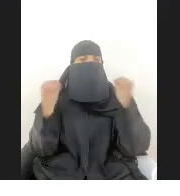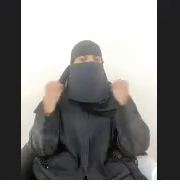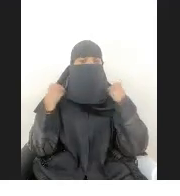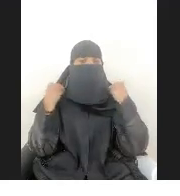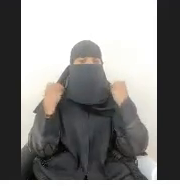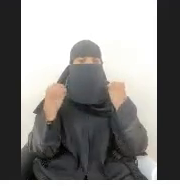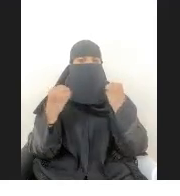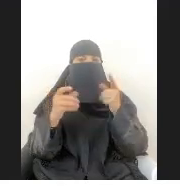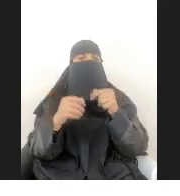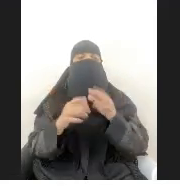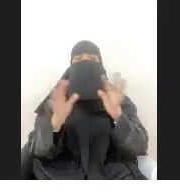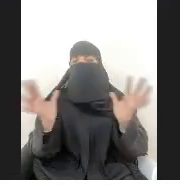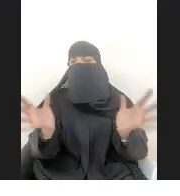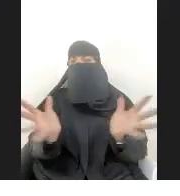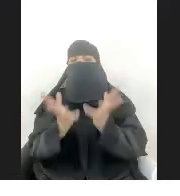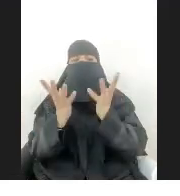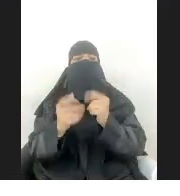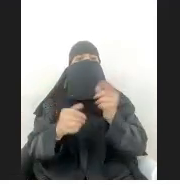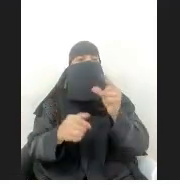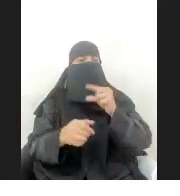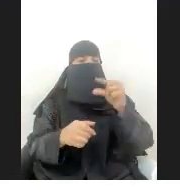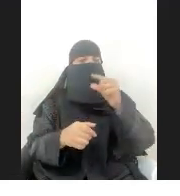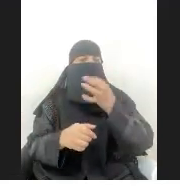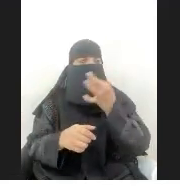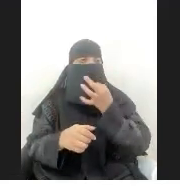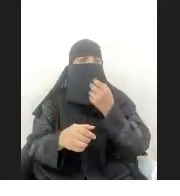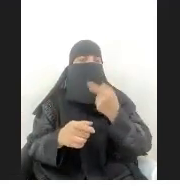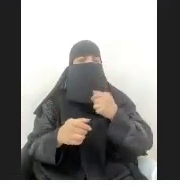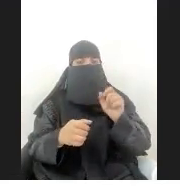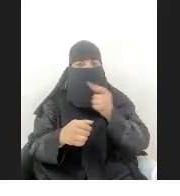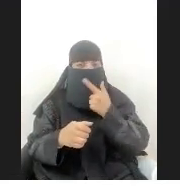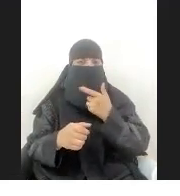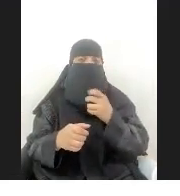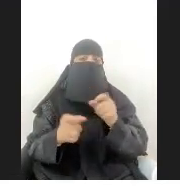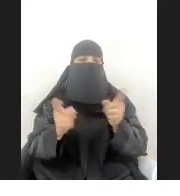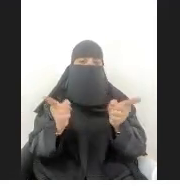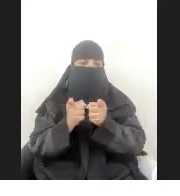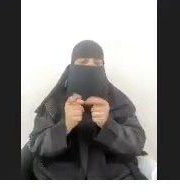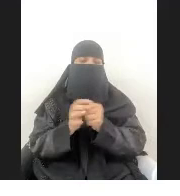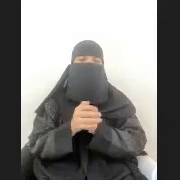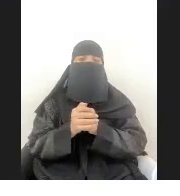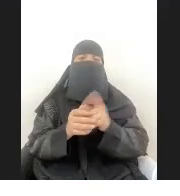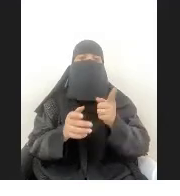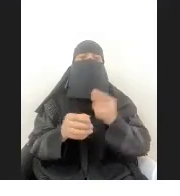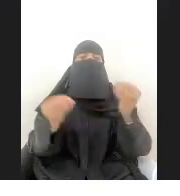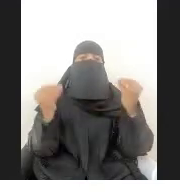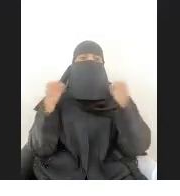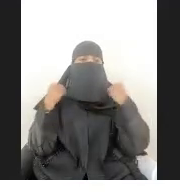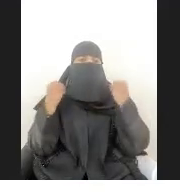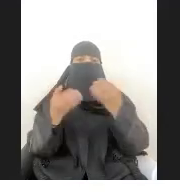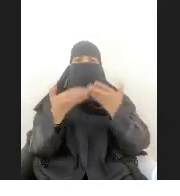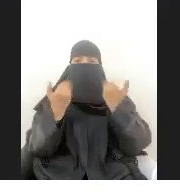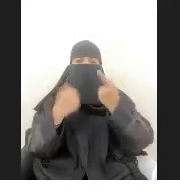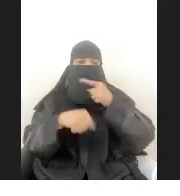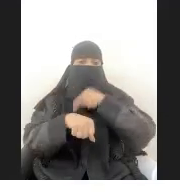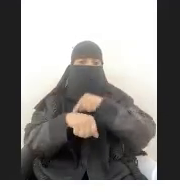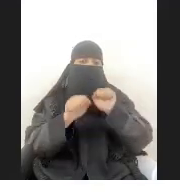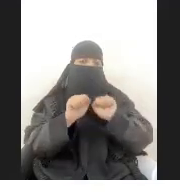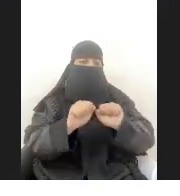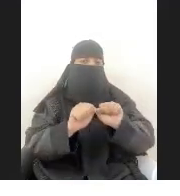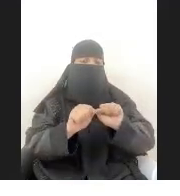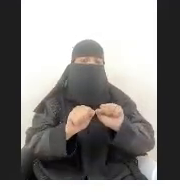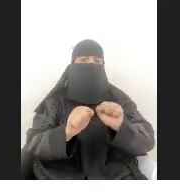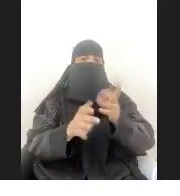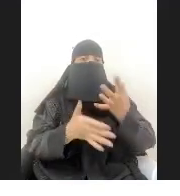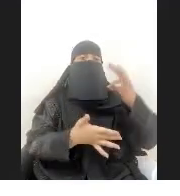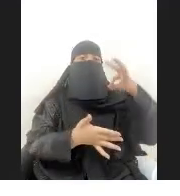شاء الله الدكاترة من قبلي وأنا دحين همر عليها بسرعة، إنه الأنشطة الغير متزامنة ليها فوائد جداً